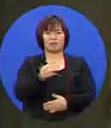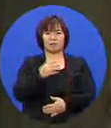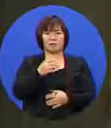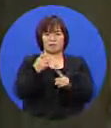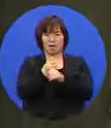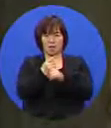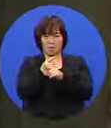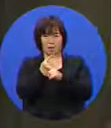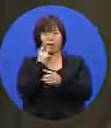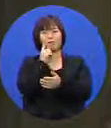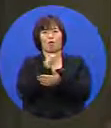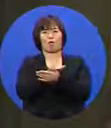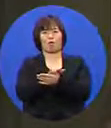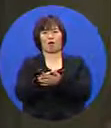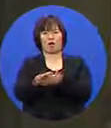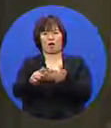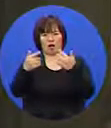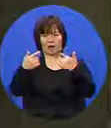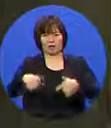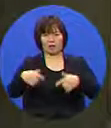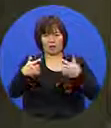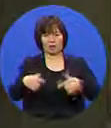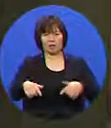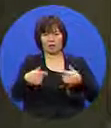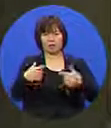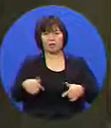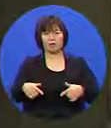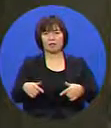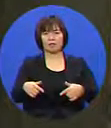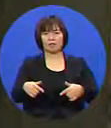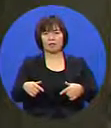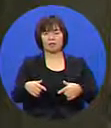내면의 평화가 항상